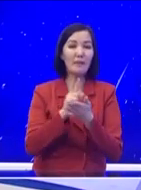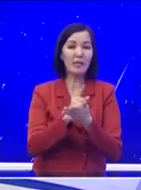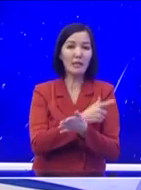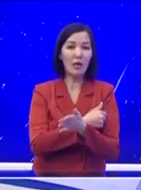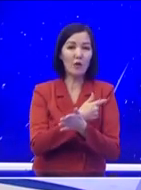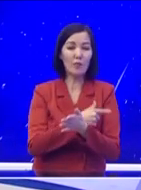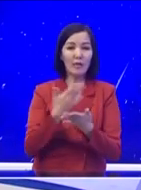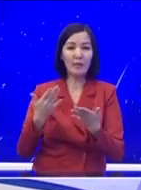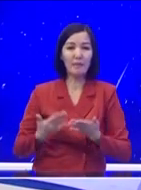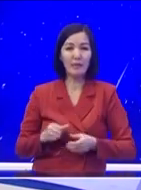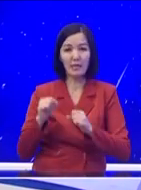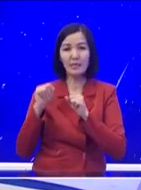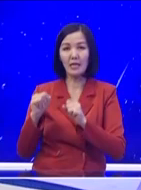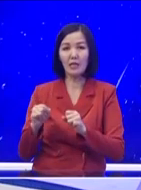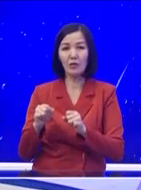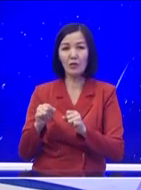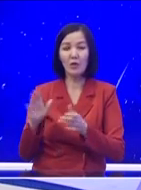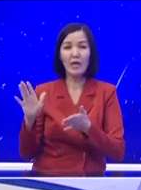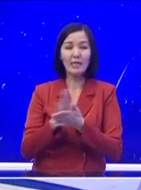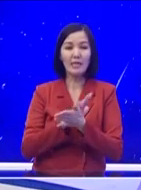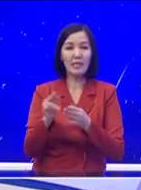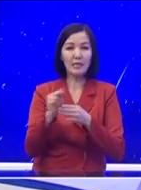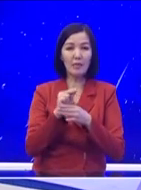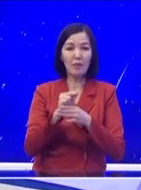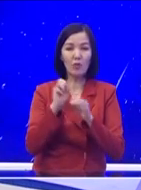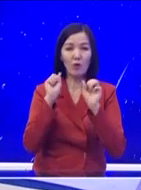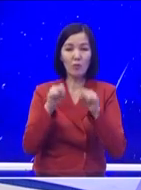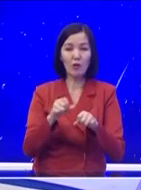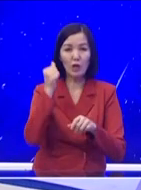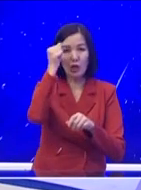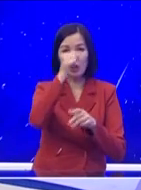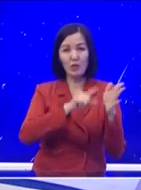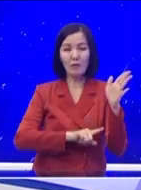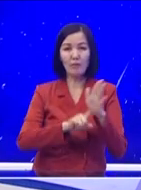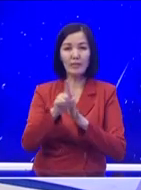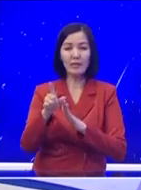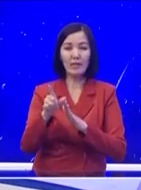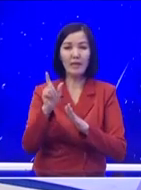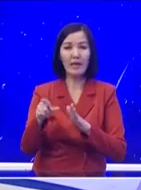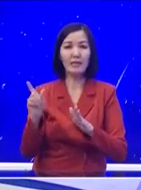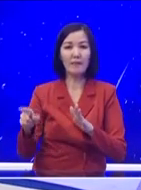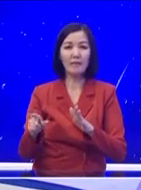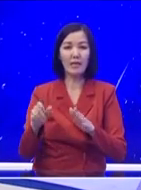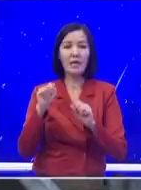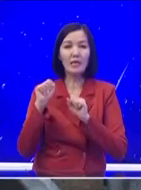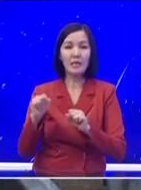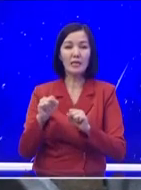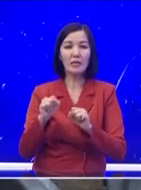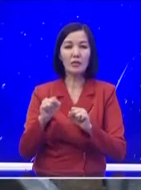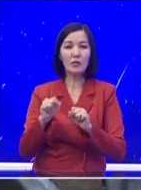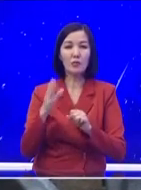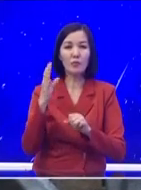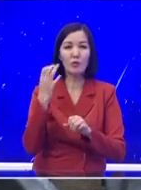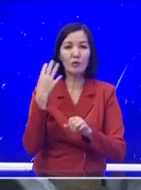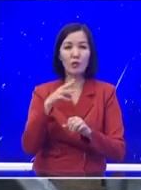әлеуметтік медициналық сақтандыру аясында тегін ем ала алады. Жыл басынан бері облыс азаматтары есебінен сақтандыру жүйесіне